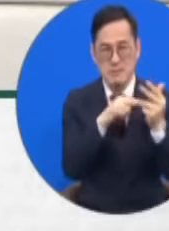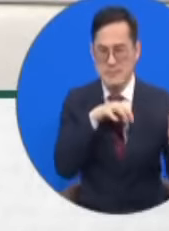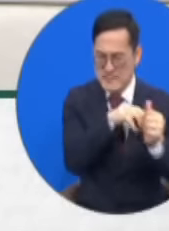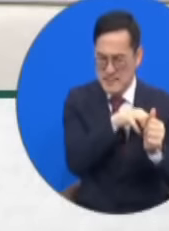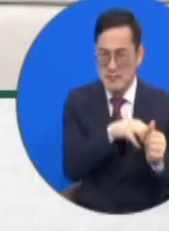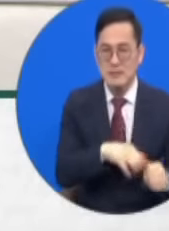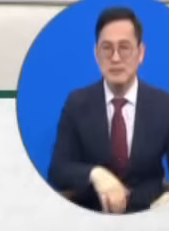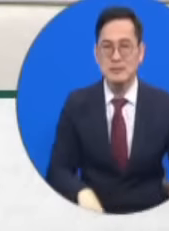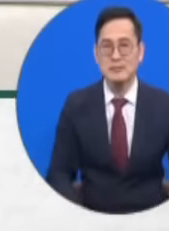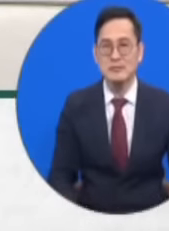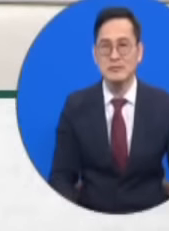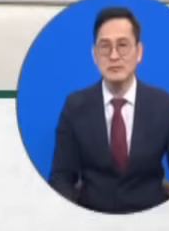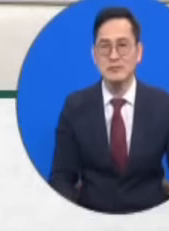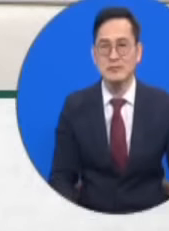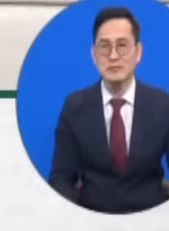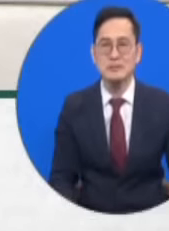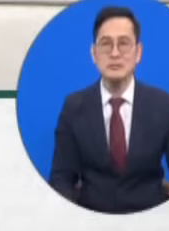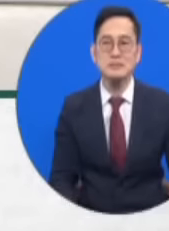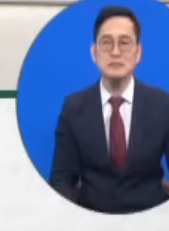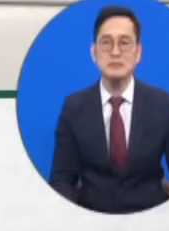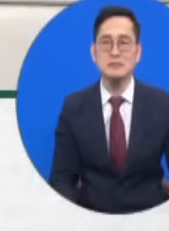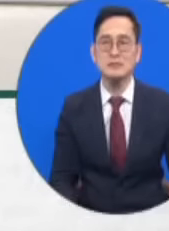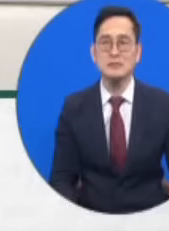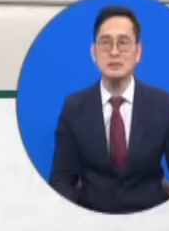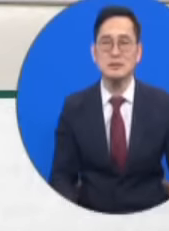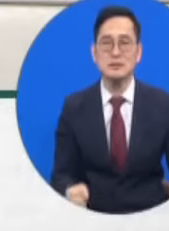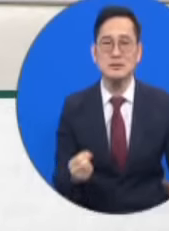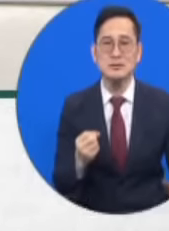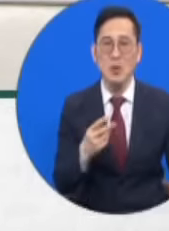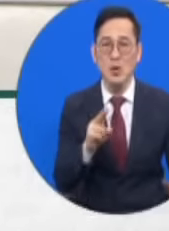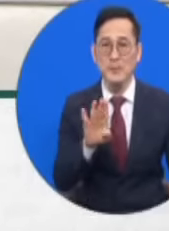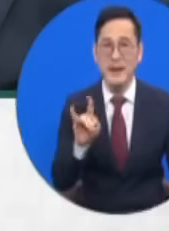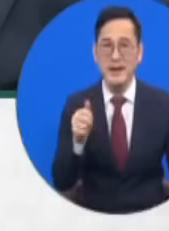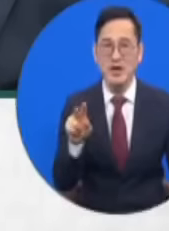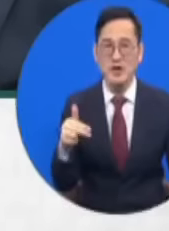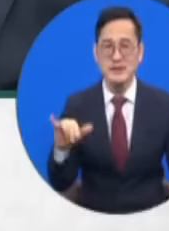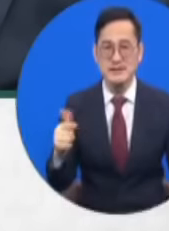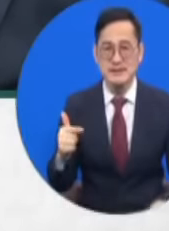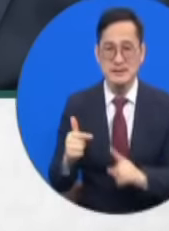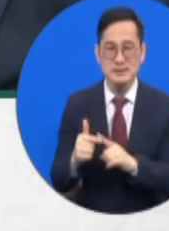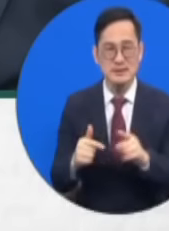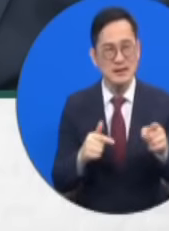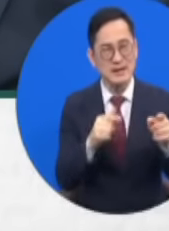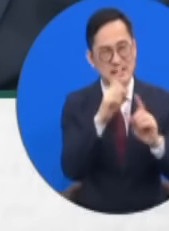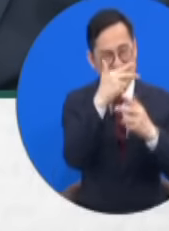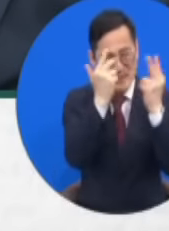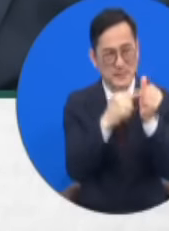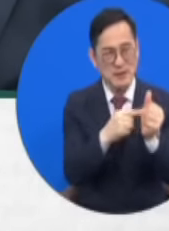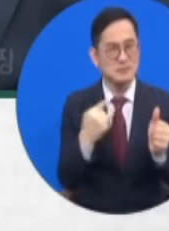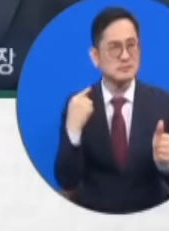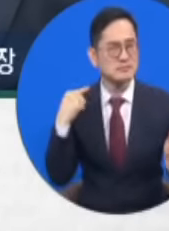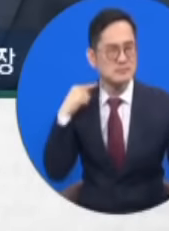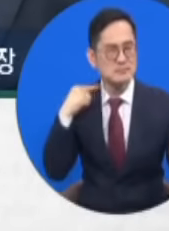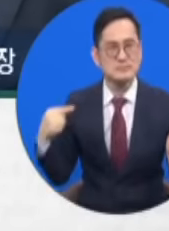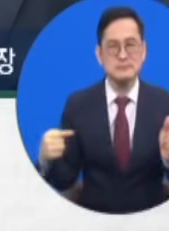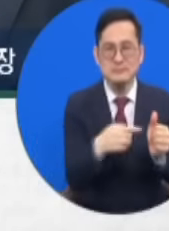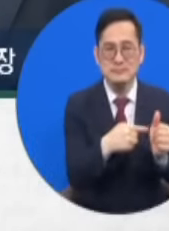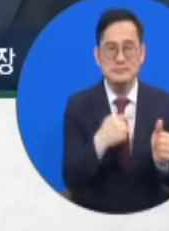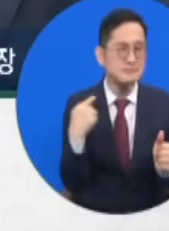또 누구죠? 배현진 의원. 배현진 의원에 대한 테러. 그러니까 여야를